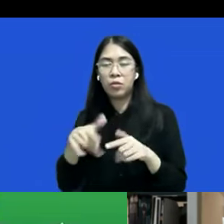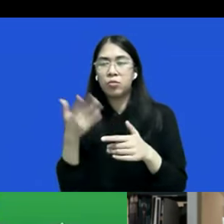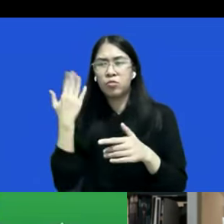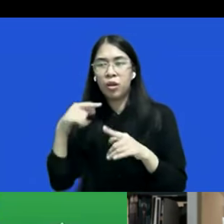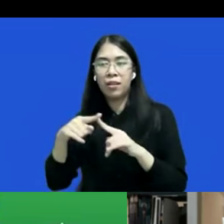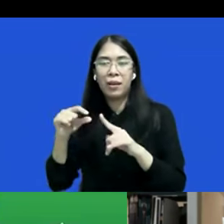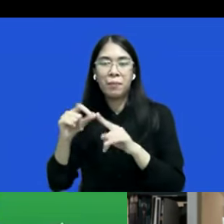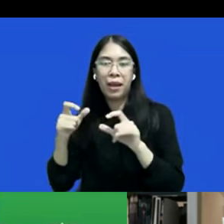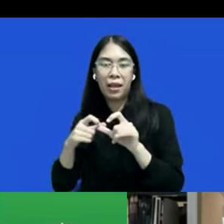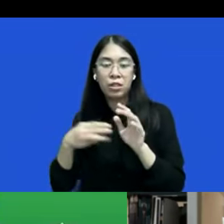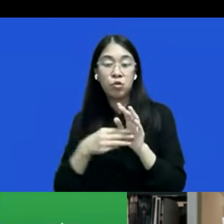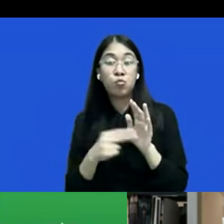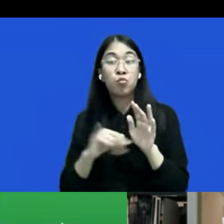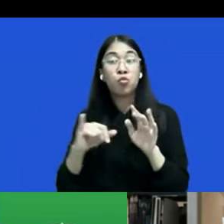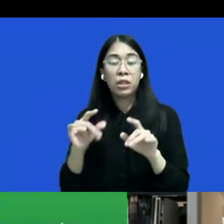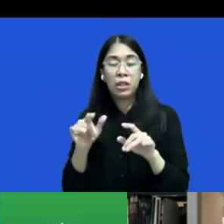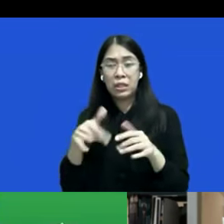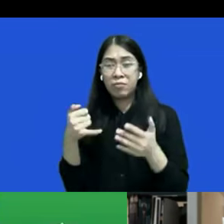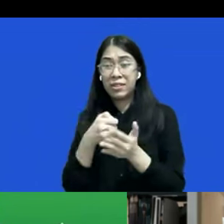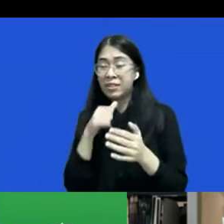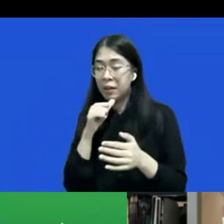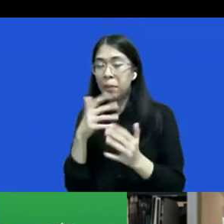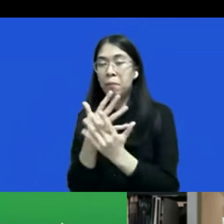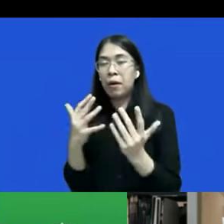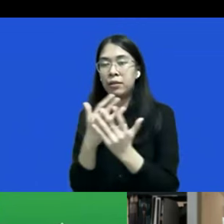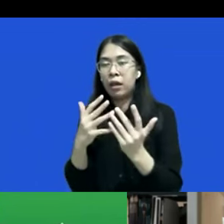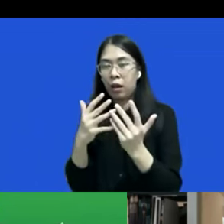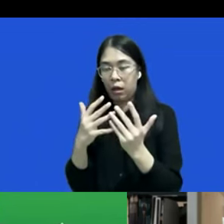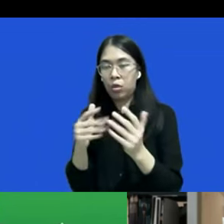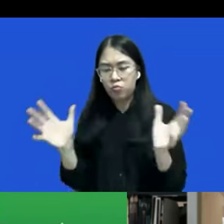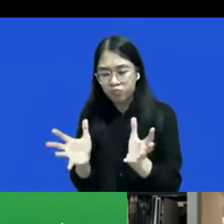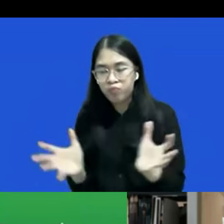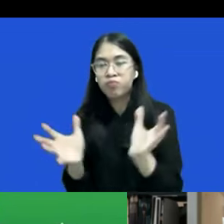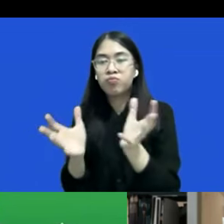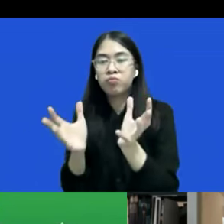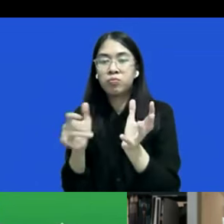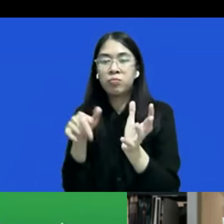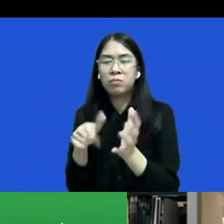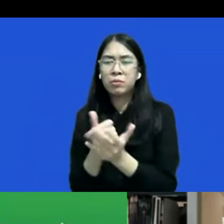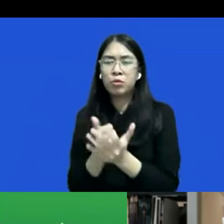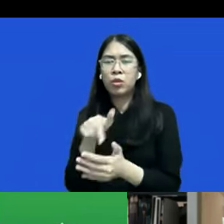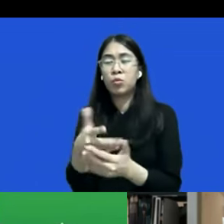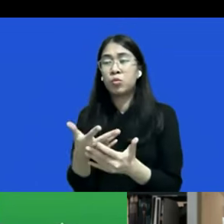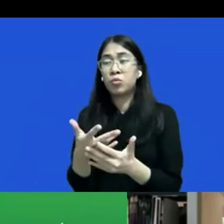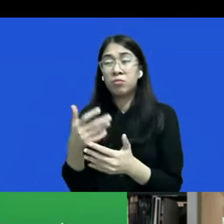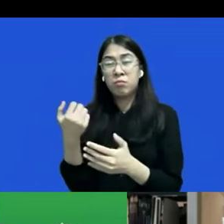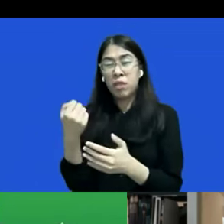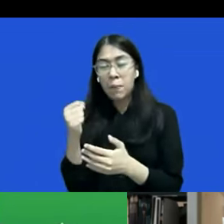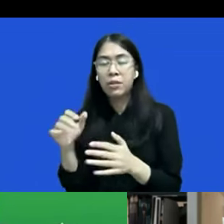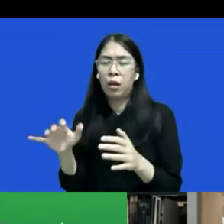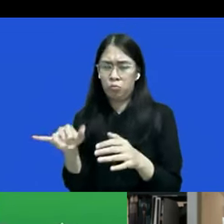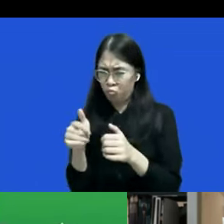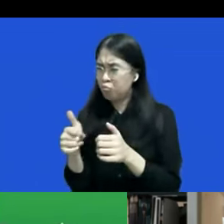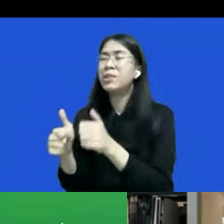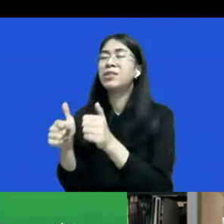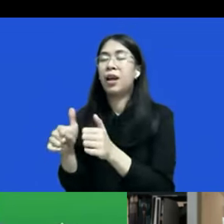dan itu isinya masyarakat sipil untuk mendorong itu. Jadi itu bukan hal yang tidak mungkin sebenarnya. Jadi itu